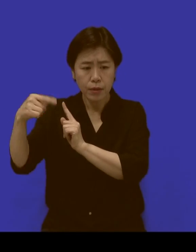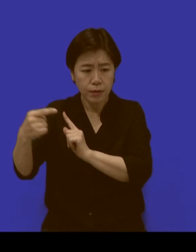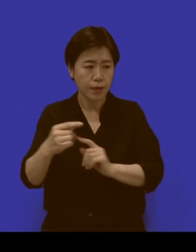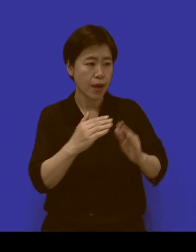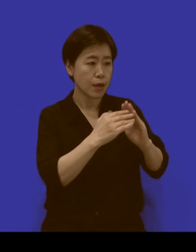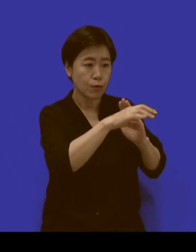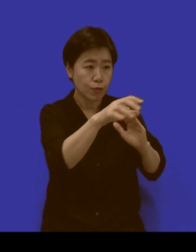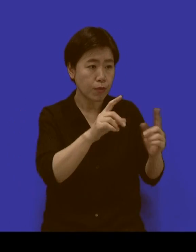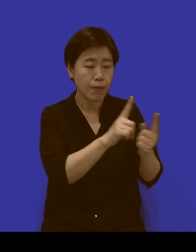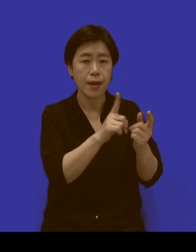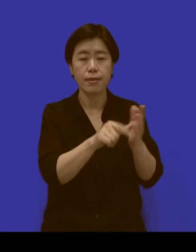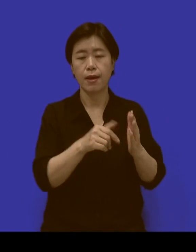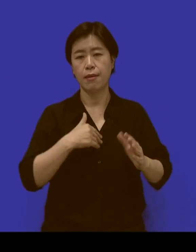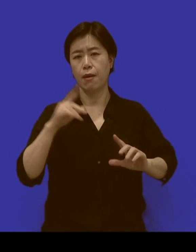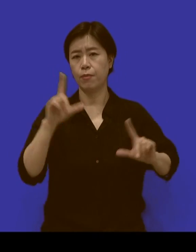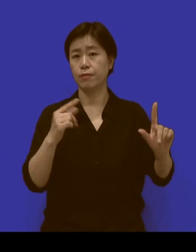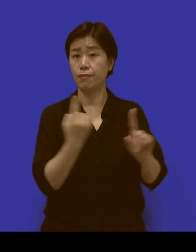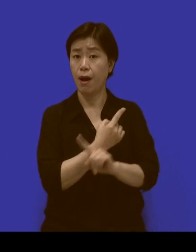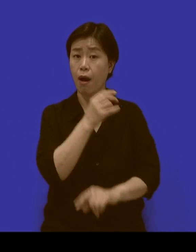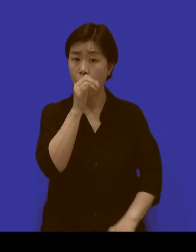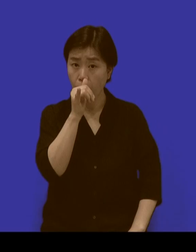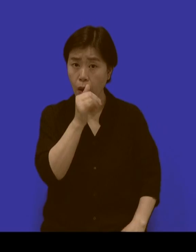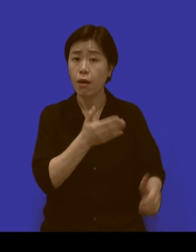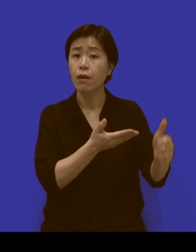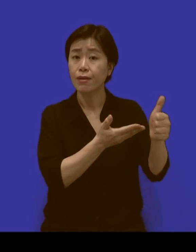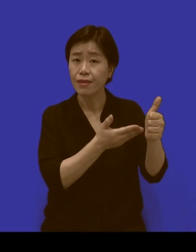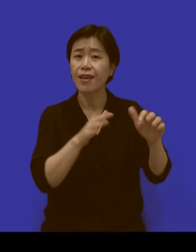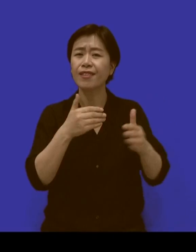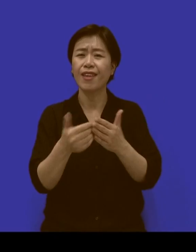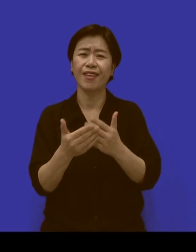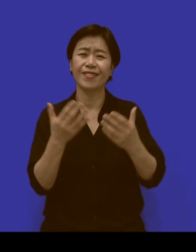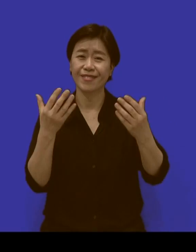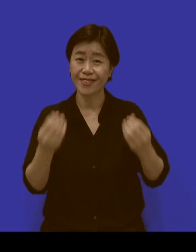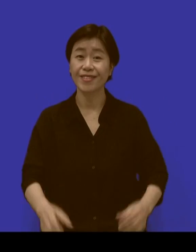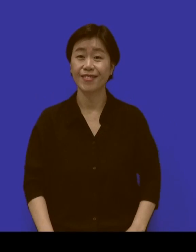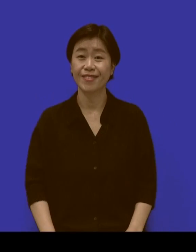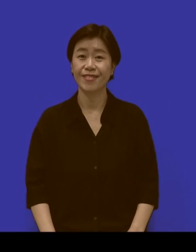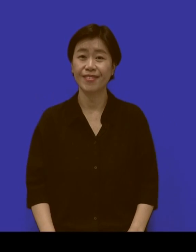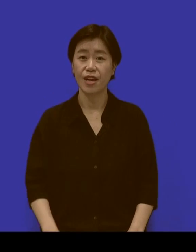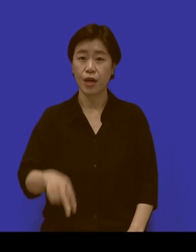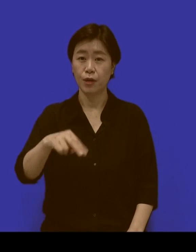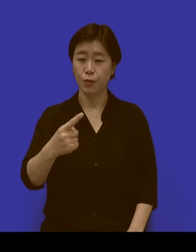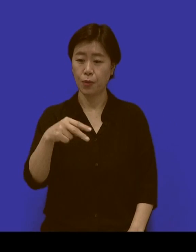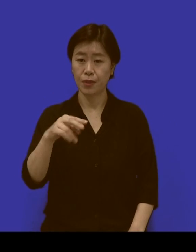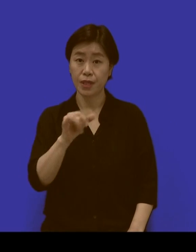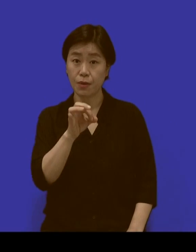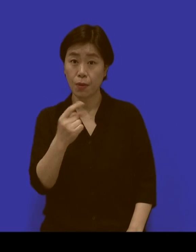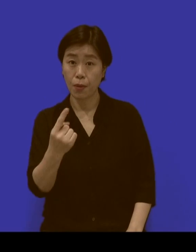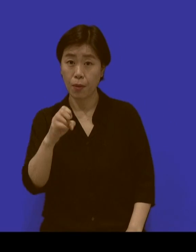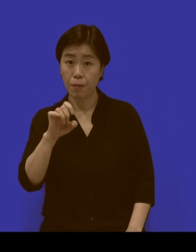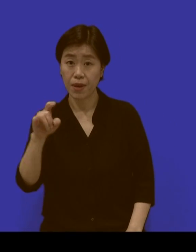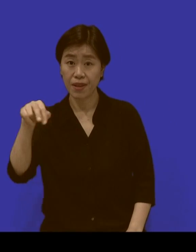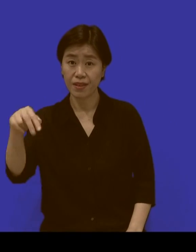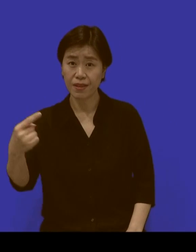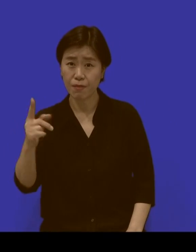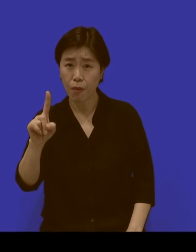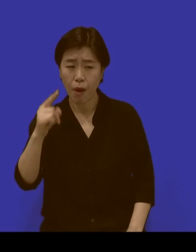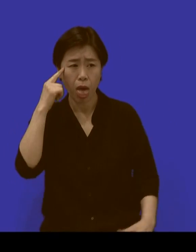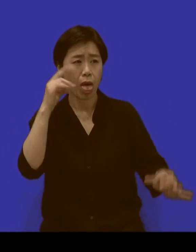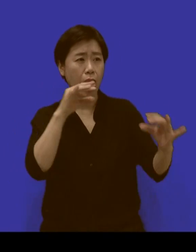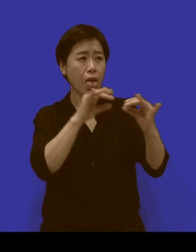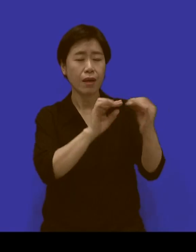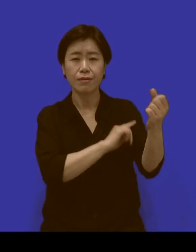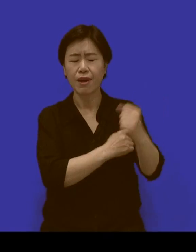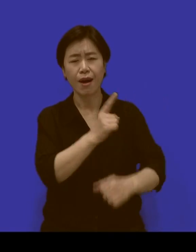달라지게 되는데요. 오늘 초대 손님도 그런 변화를 체험하셨다고 하십니다. 네, 소시오패스 같았던 내가 환자를 위해서